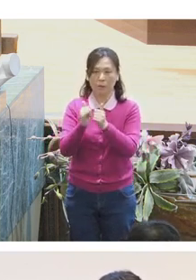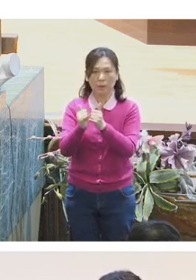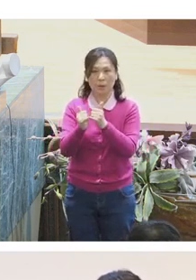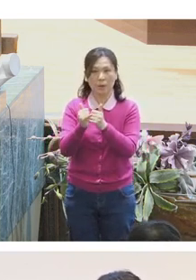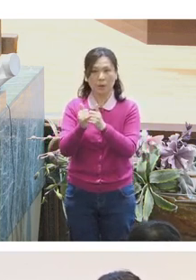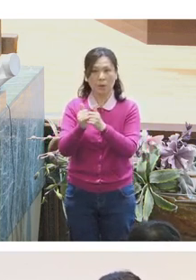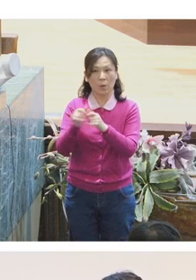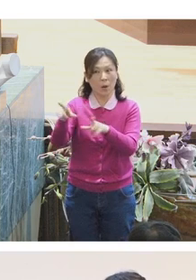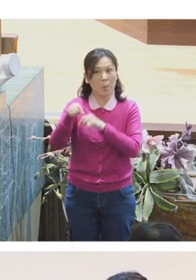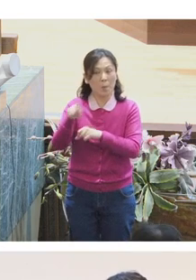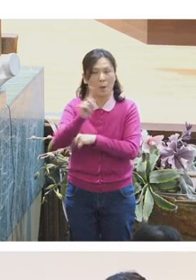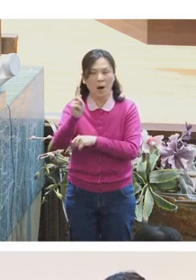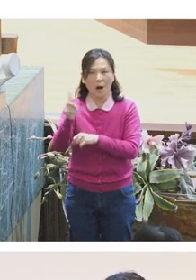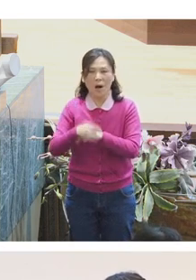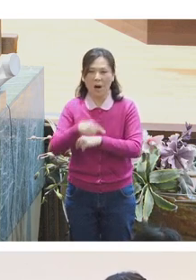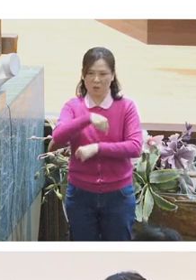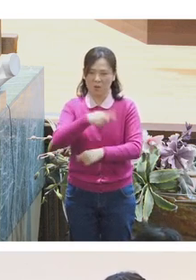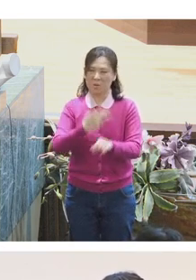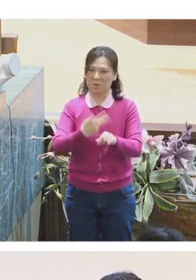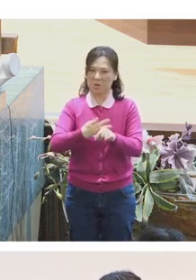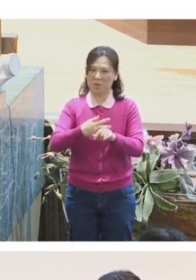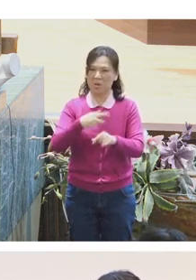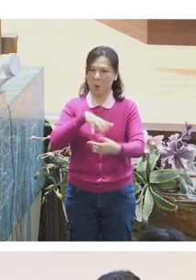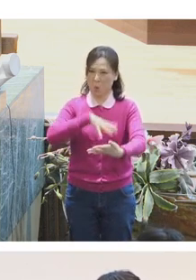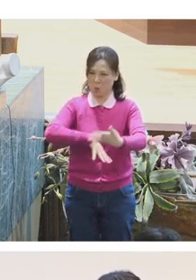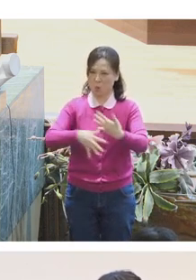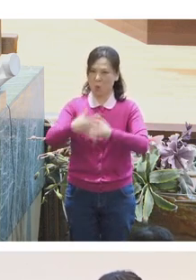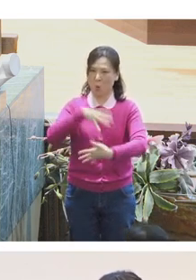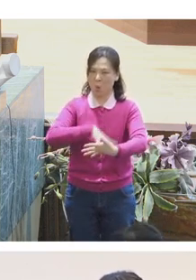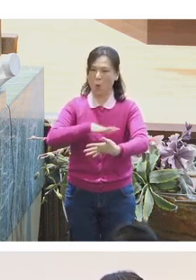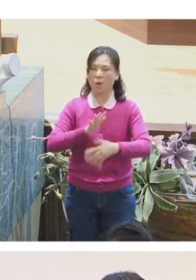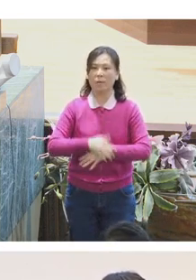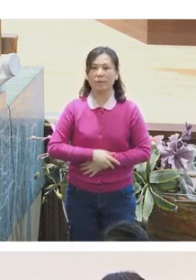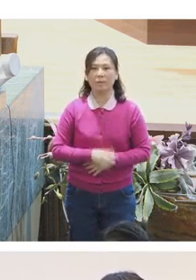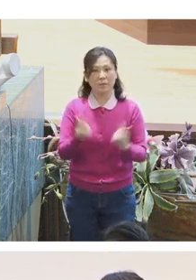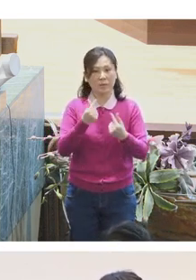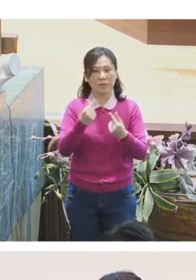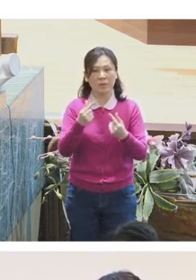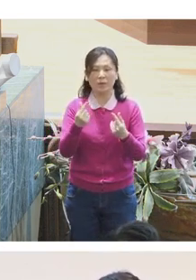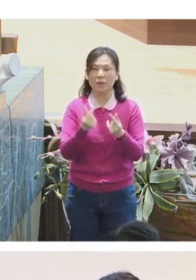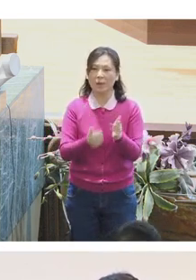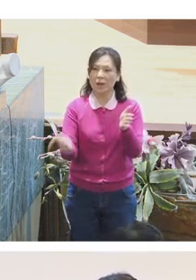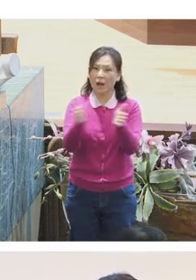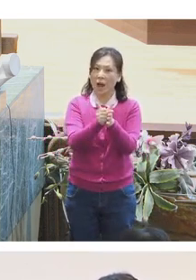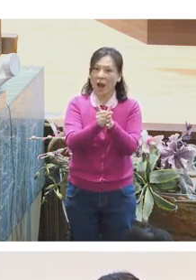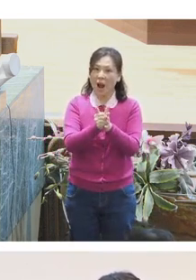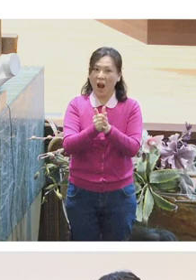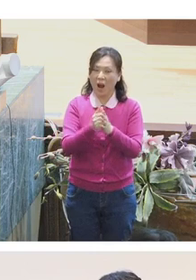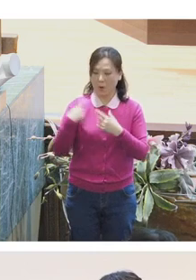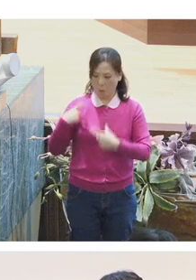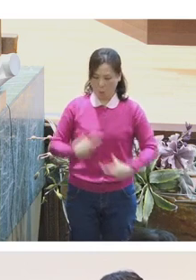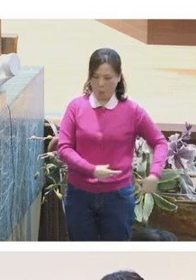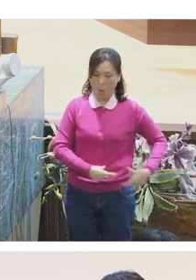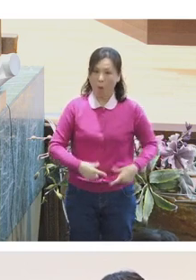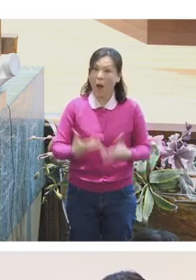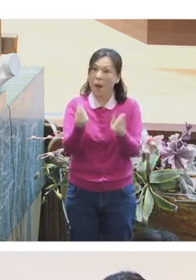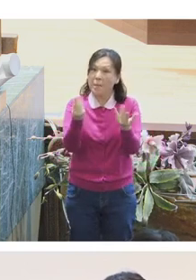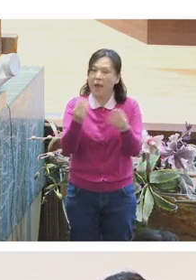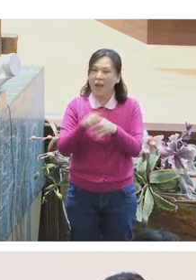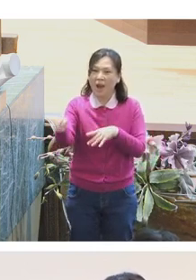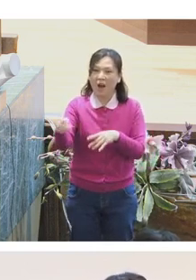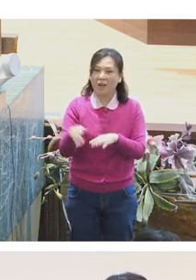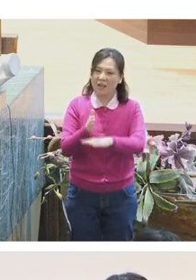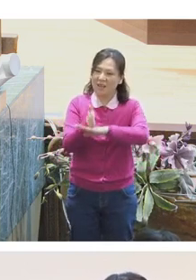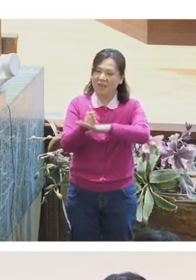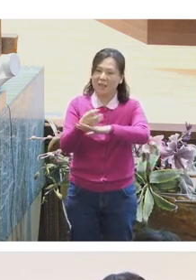就是内建在技术里面的。比如说你上车如果没有绑安全带，那个车子就会一直发出